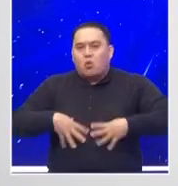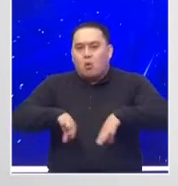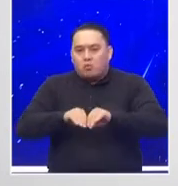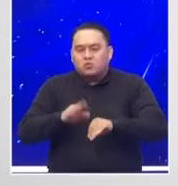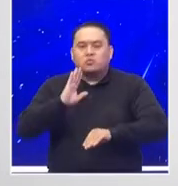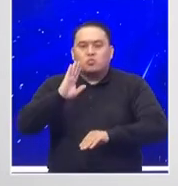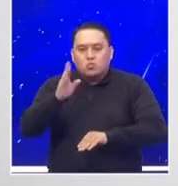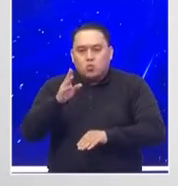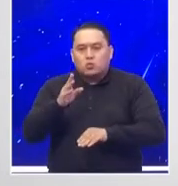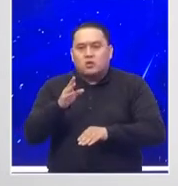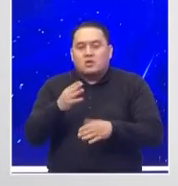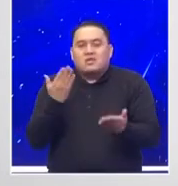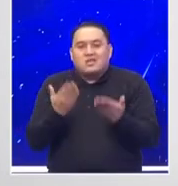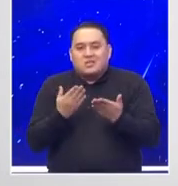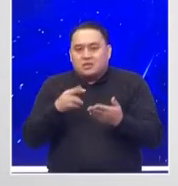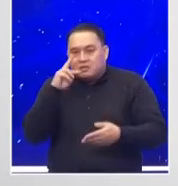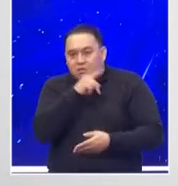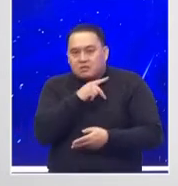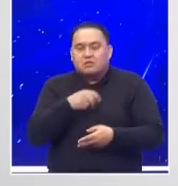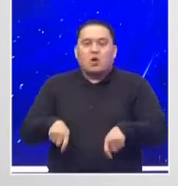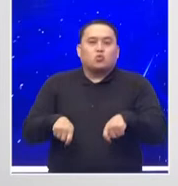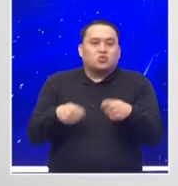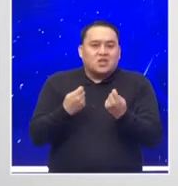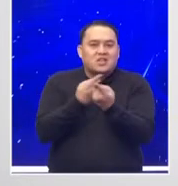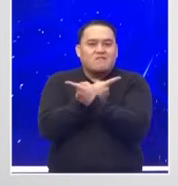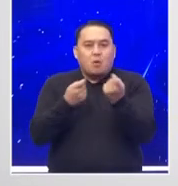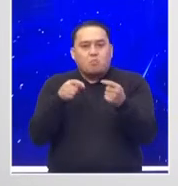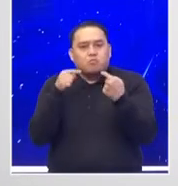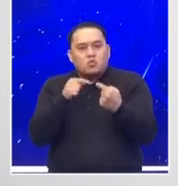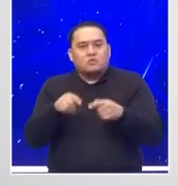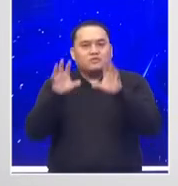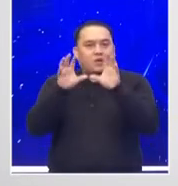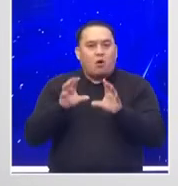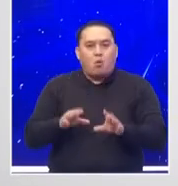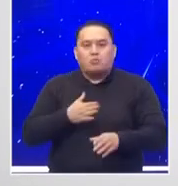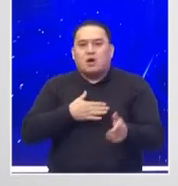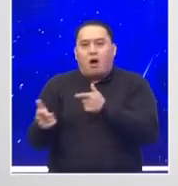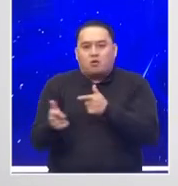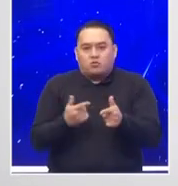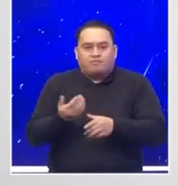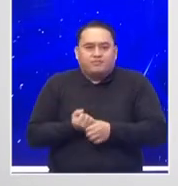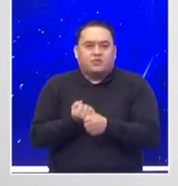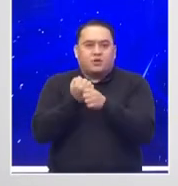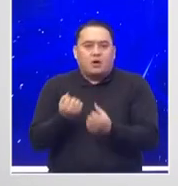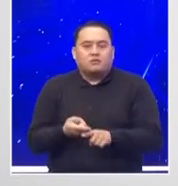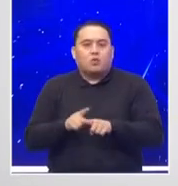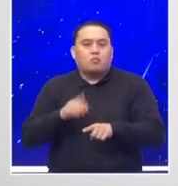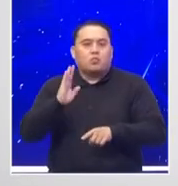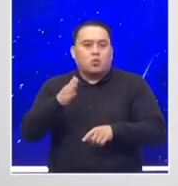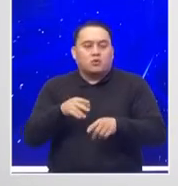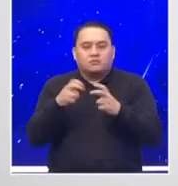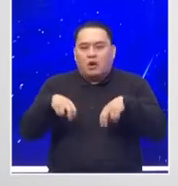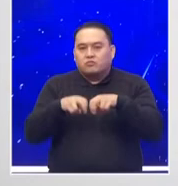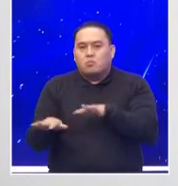будут появляться имеется информация о противозаконно день и мы готовы всесторонне проводить оперативные